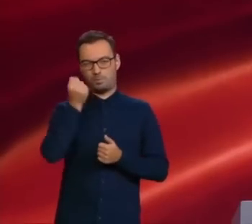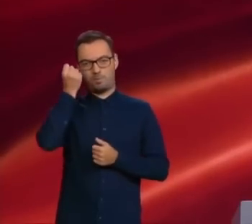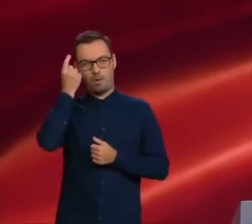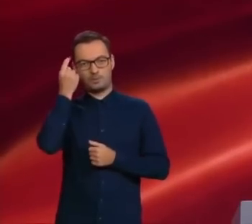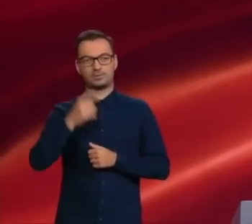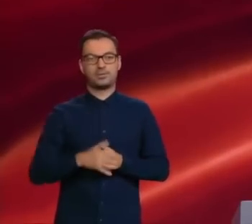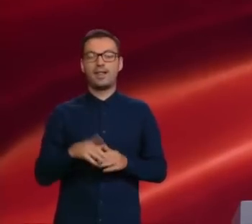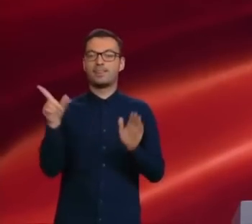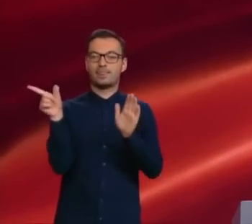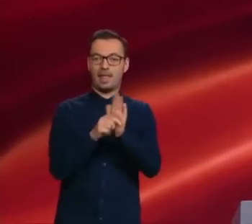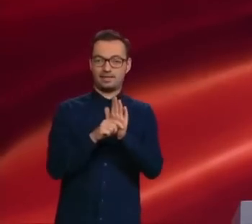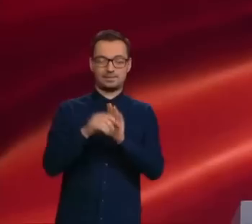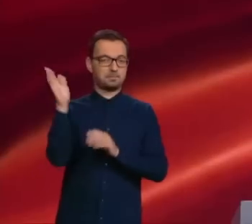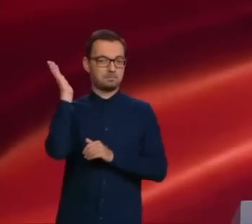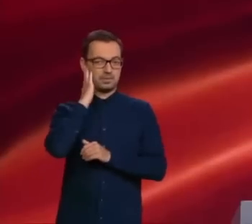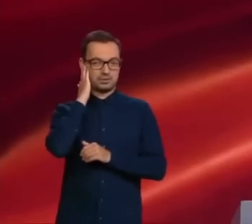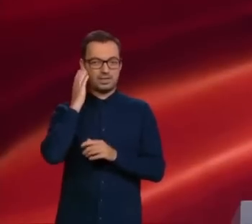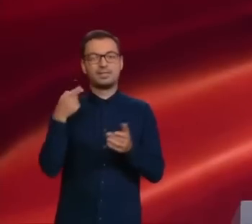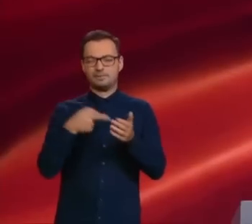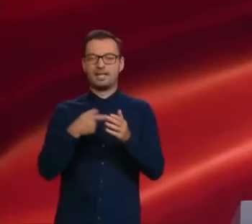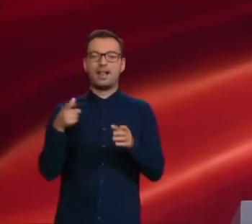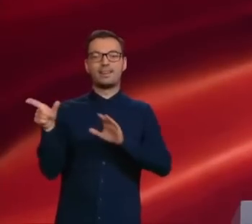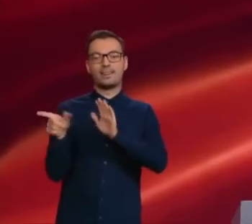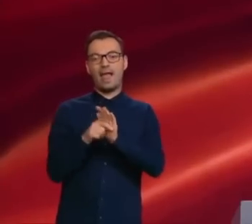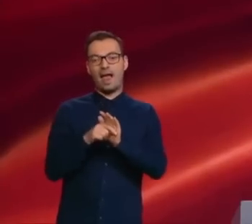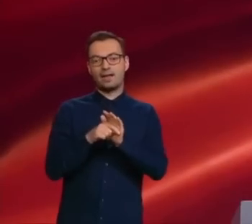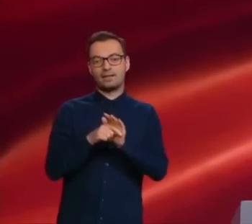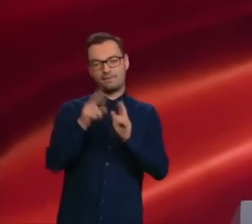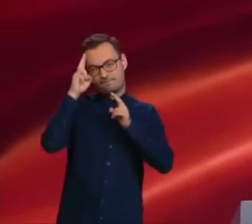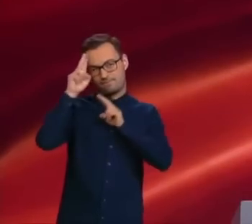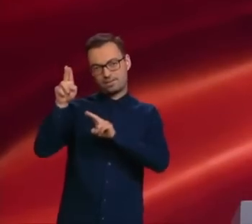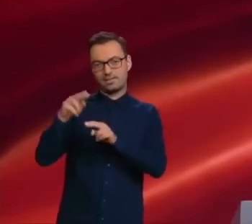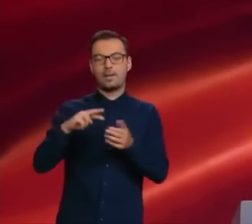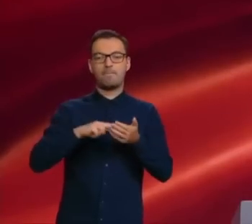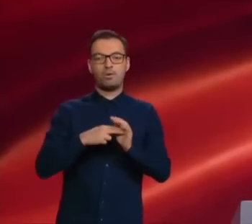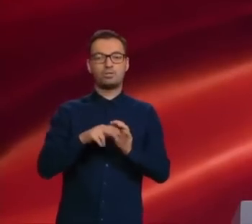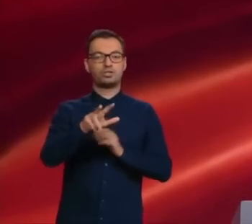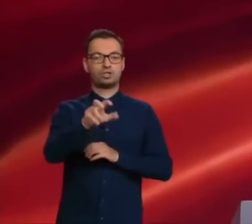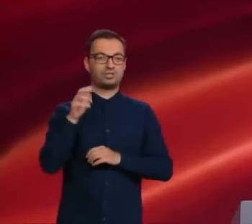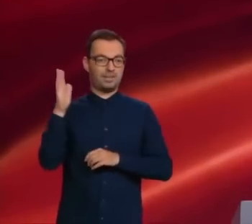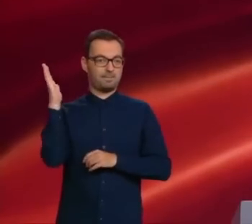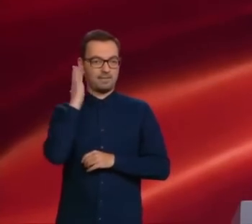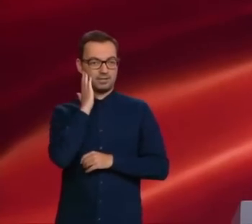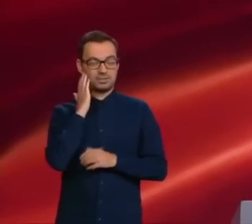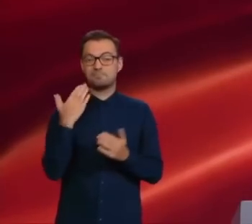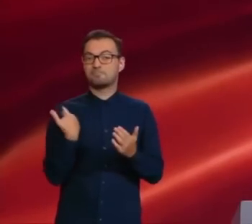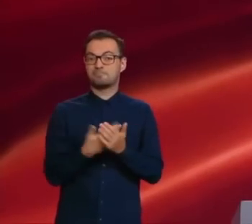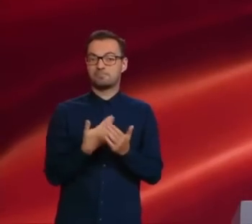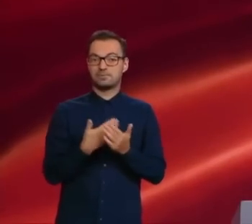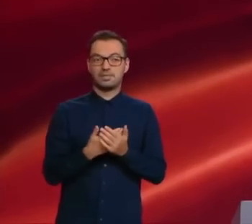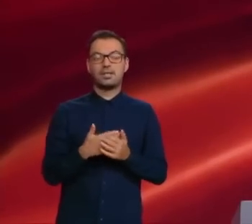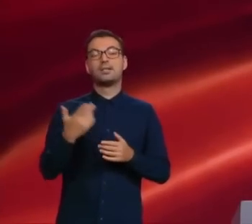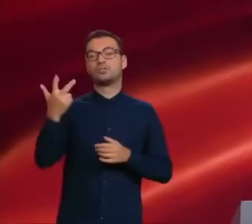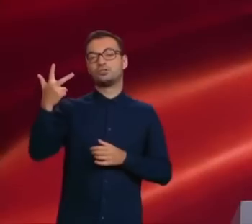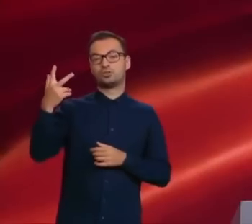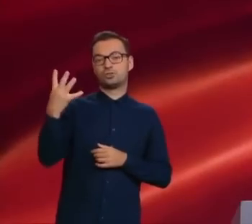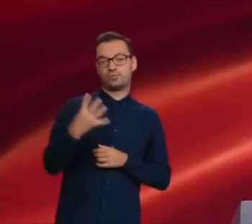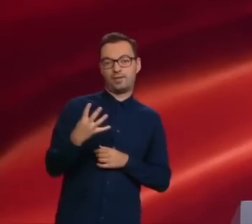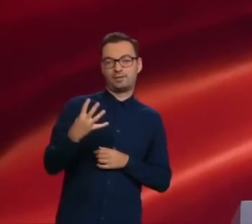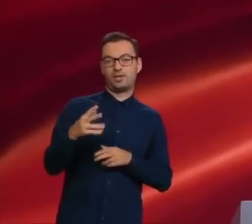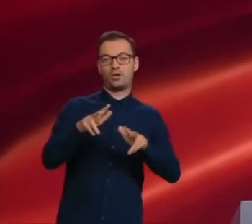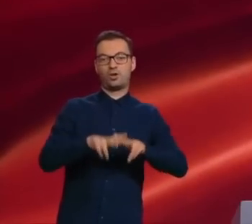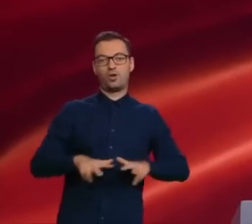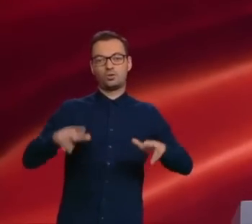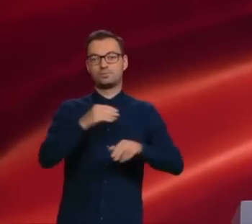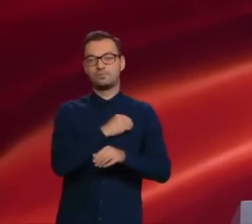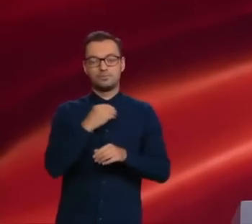nie zabraknie. Tanie mieszkania na tani wynajem. Chcemy wybudować 300 takich mieszkań, bo wiemy, że 3/4 polskich rodzin